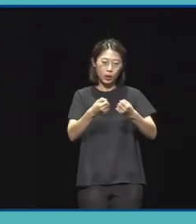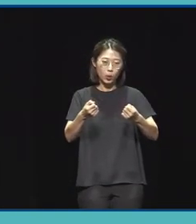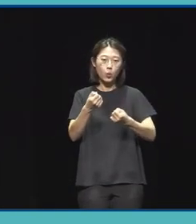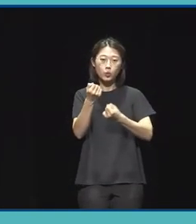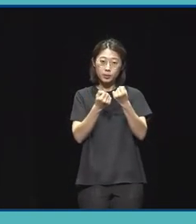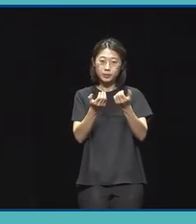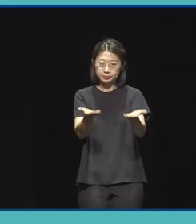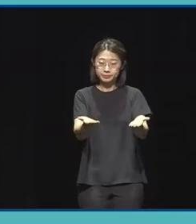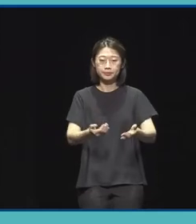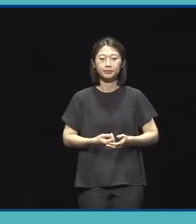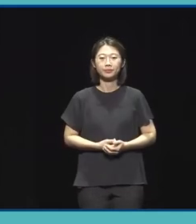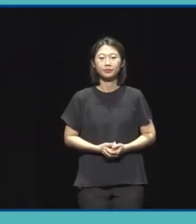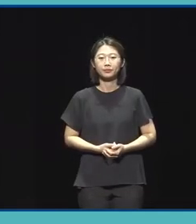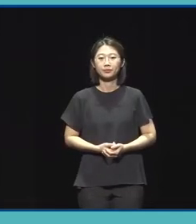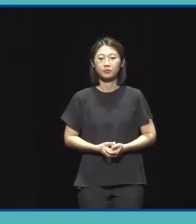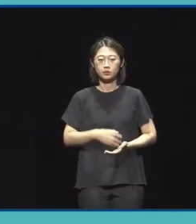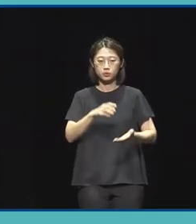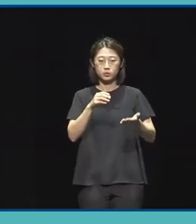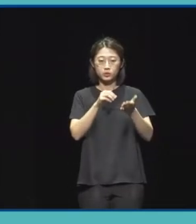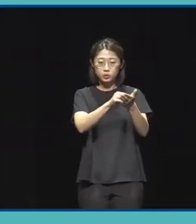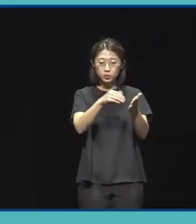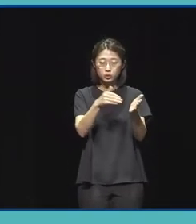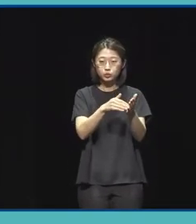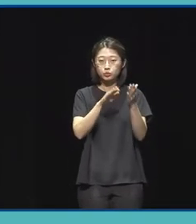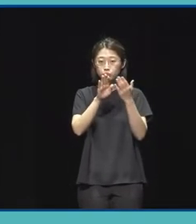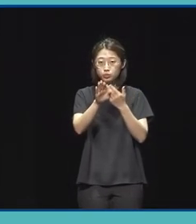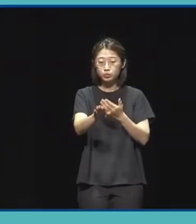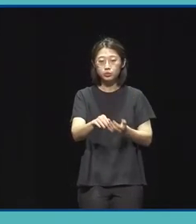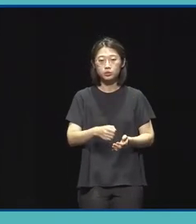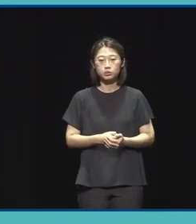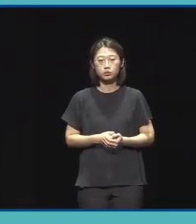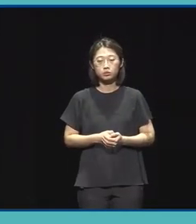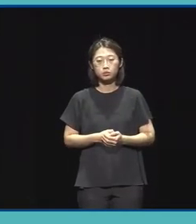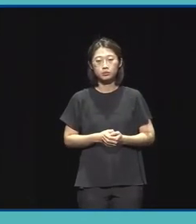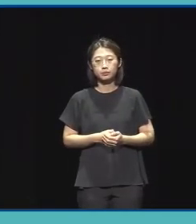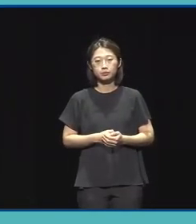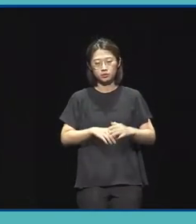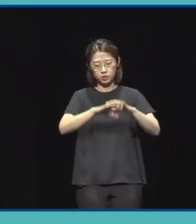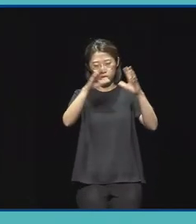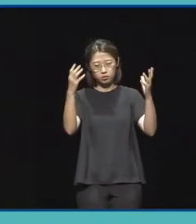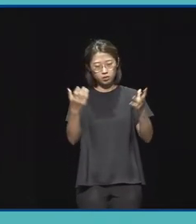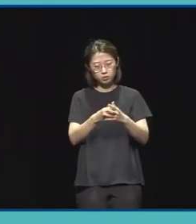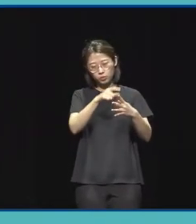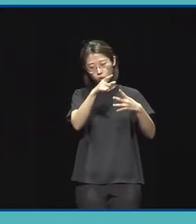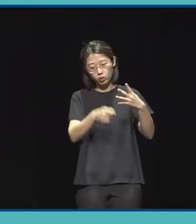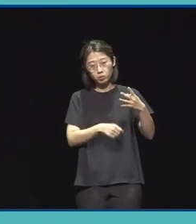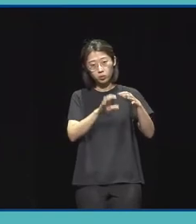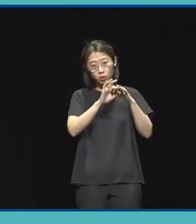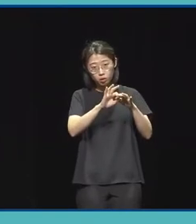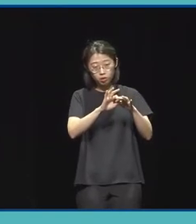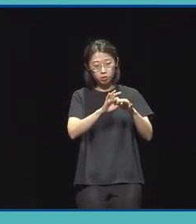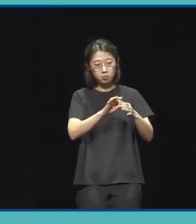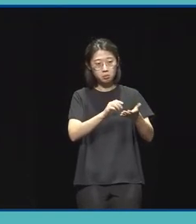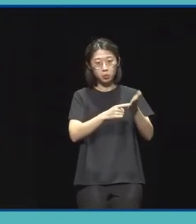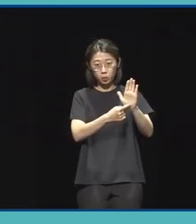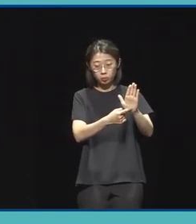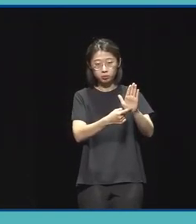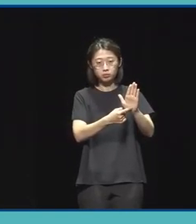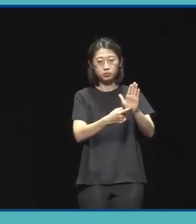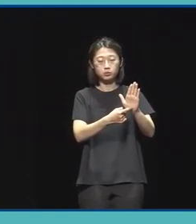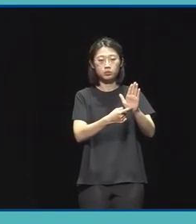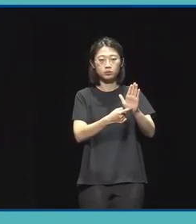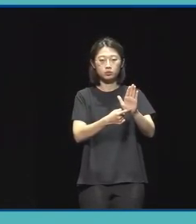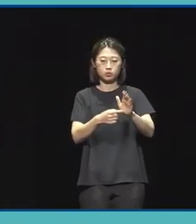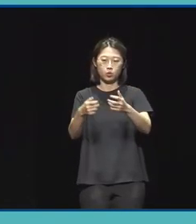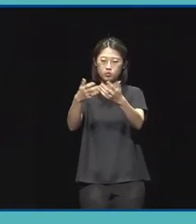거고요 일단 유혹이 완료가 되면 그 전체 프로그램들에서 일단 오픈이 되고 각